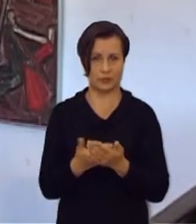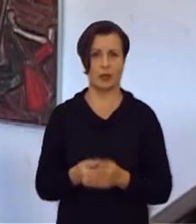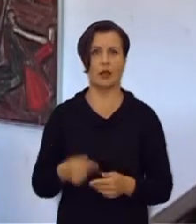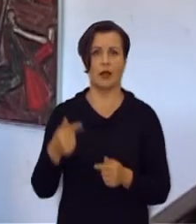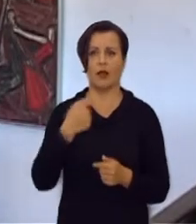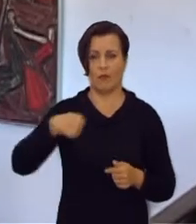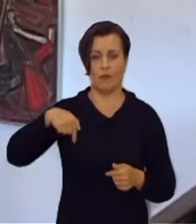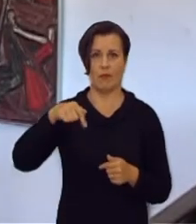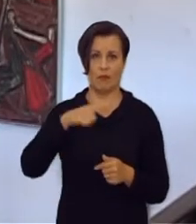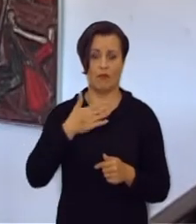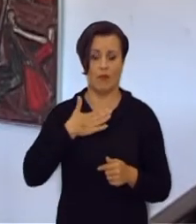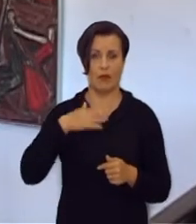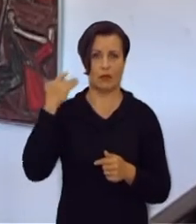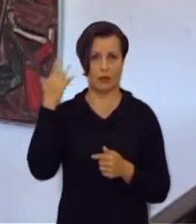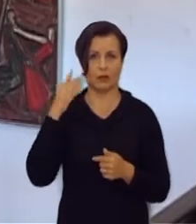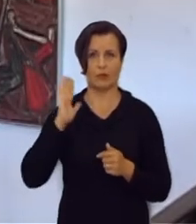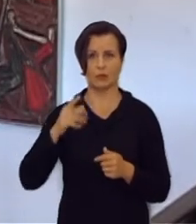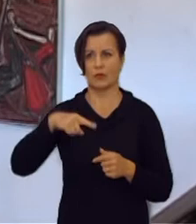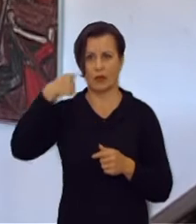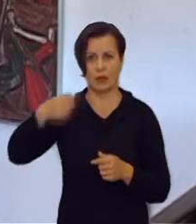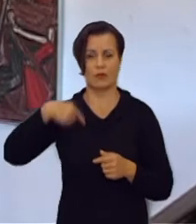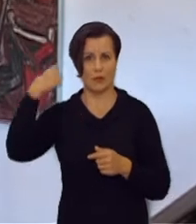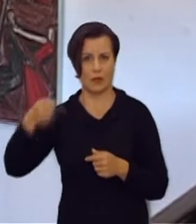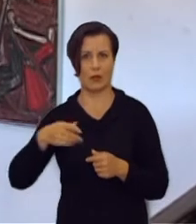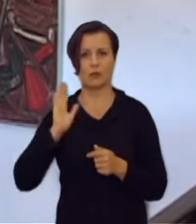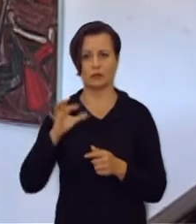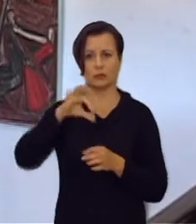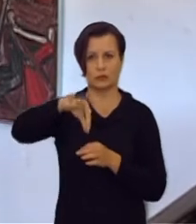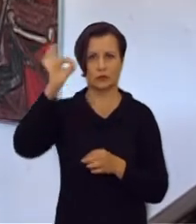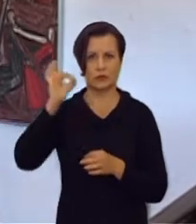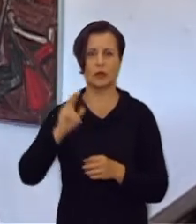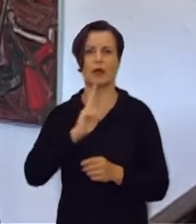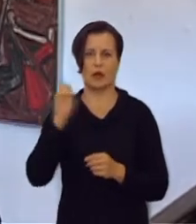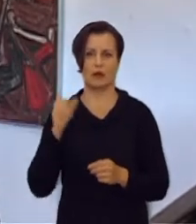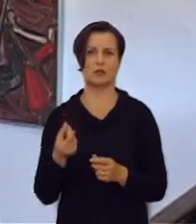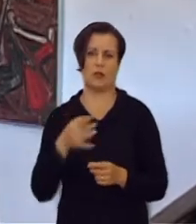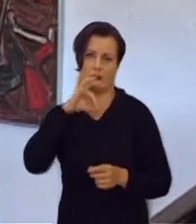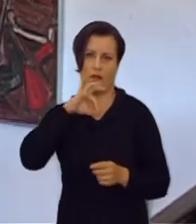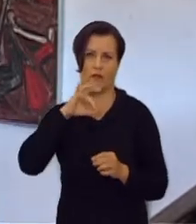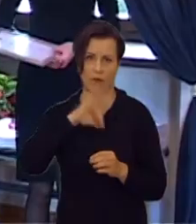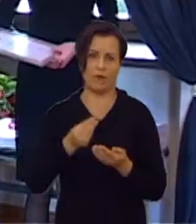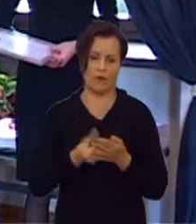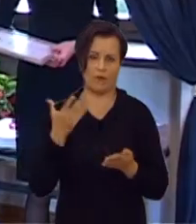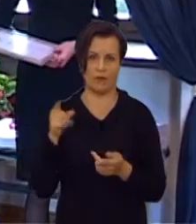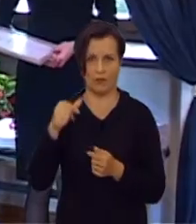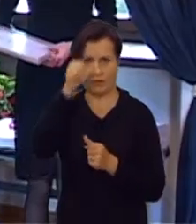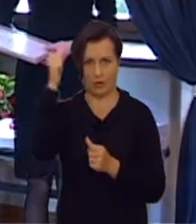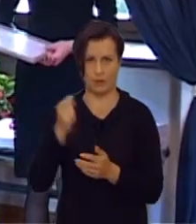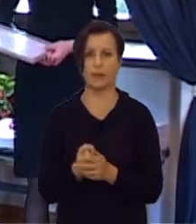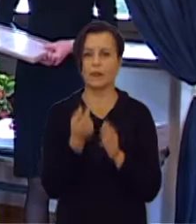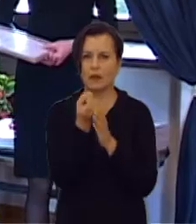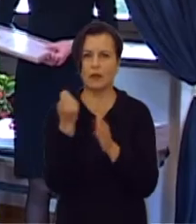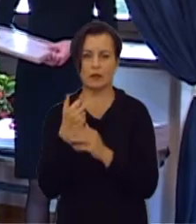tikrai tęsis ir kiekvienais metais tikrai paklius, bus išrinkta ta, kuri tikrai verta to vardo. Kalbintos